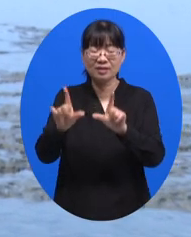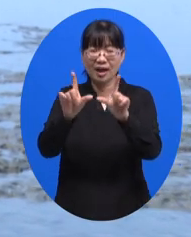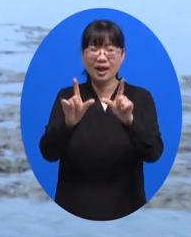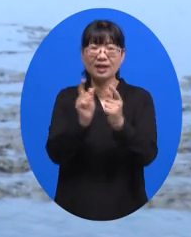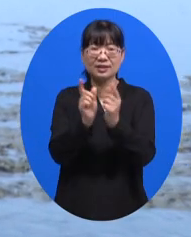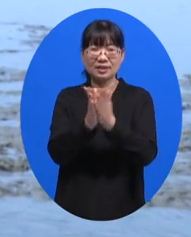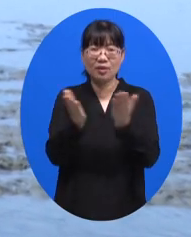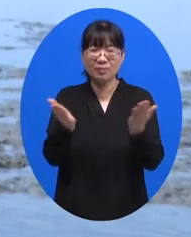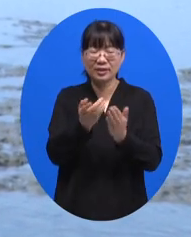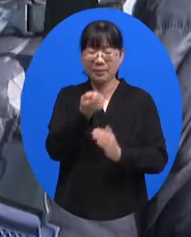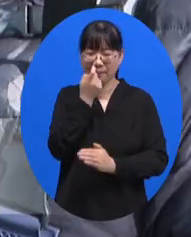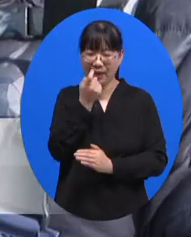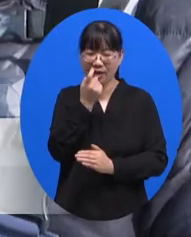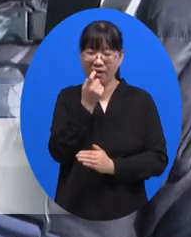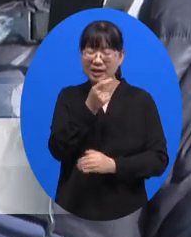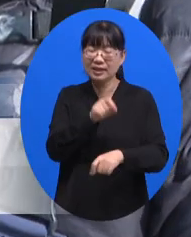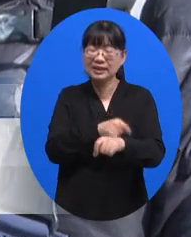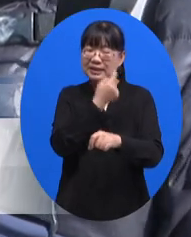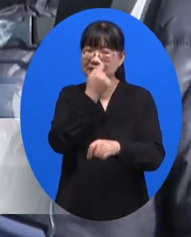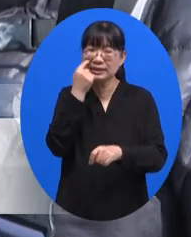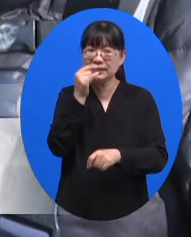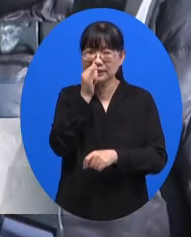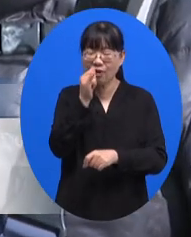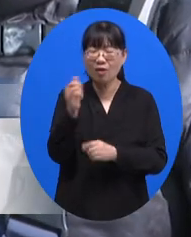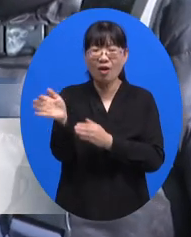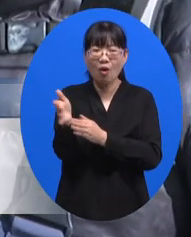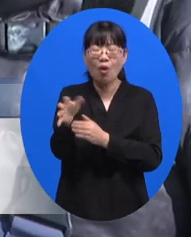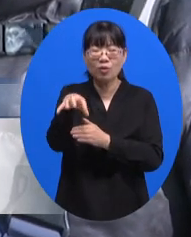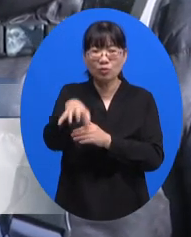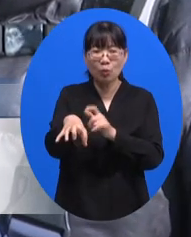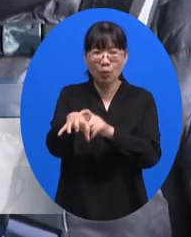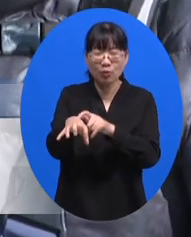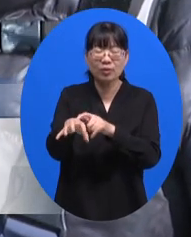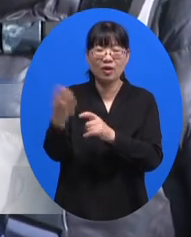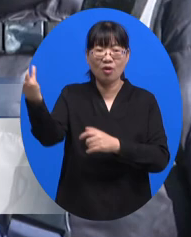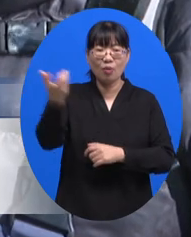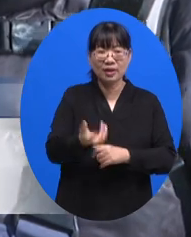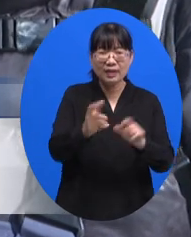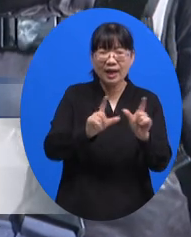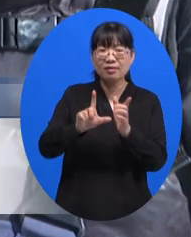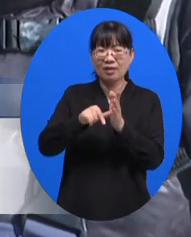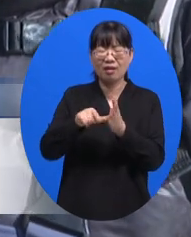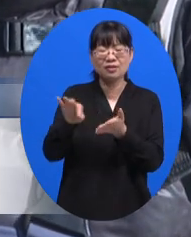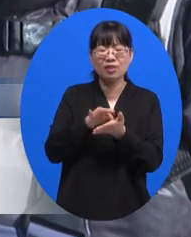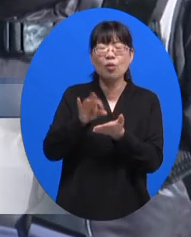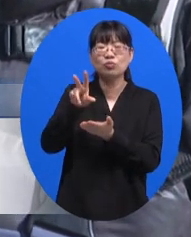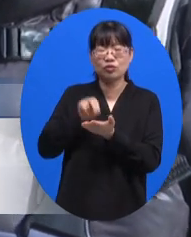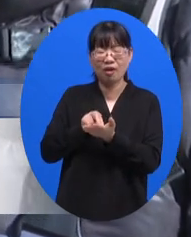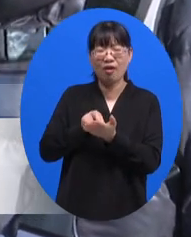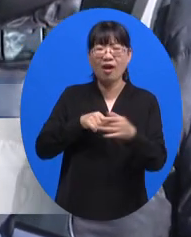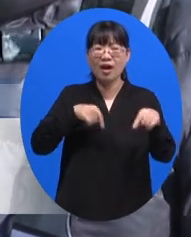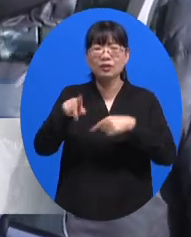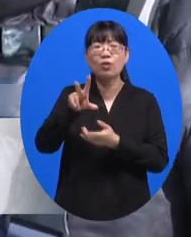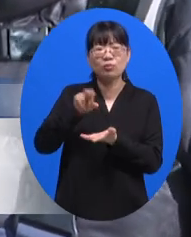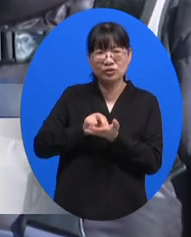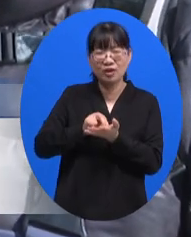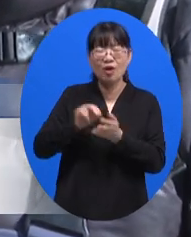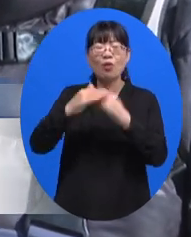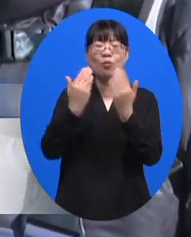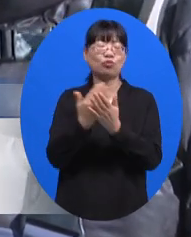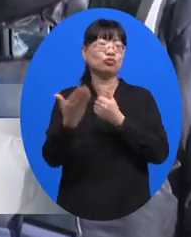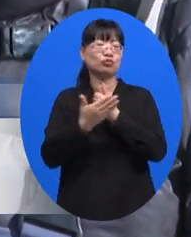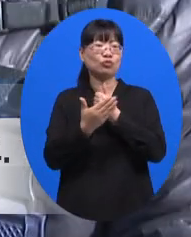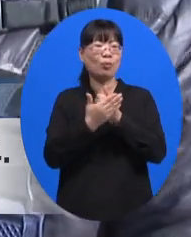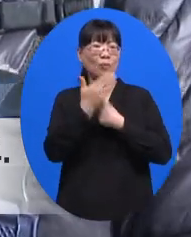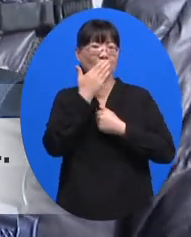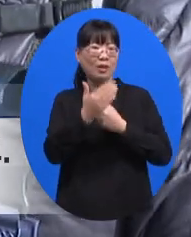게 특징입니다. 어촌에 가서 생활할 때 어떤 재정적인 부분, 뭐 행정적인 부분 이런 걸다 도움받을